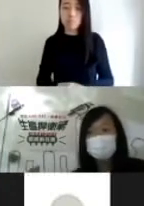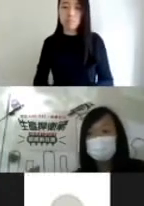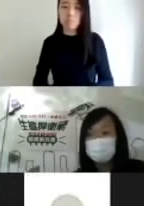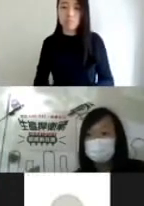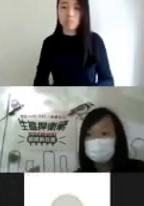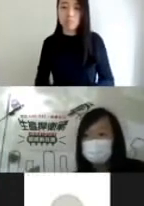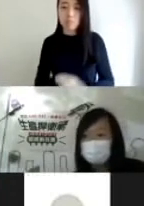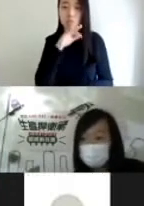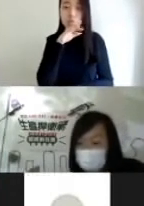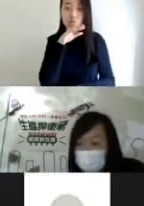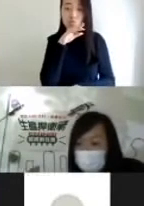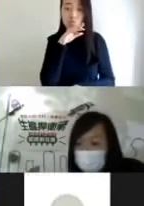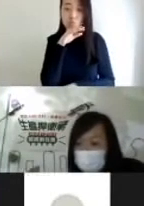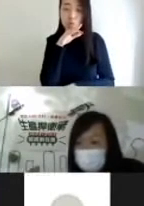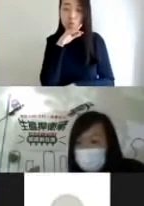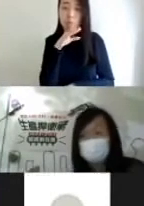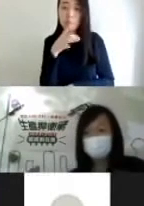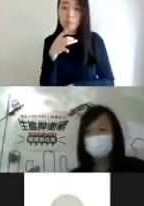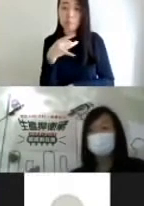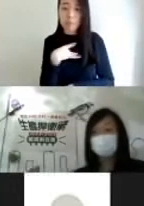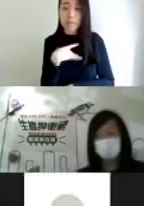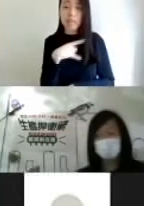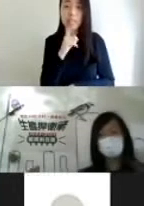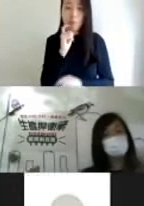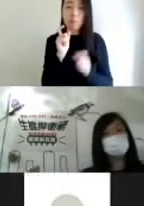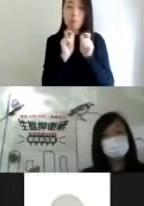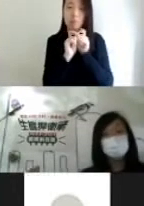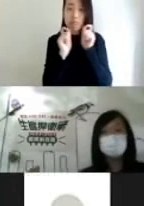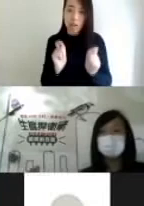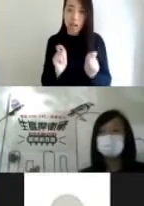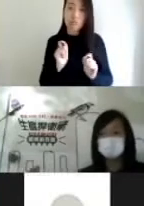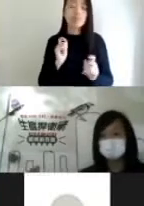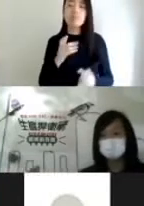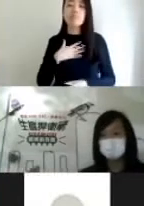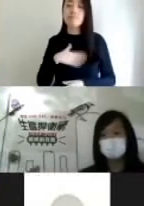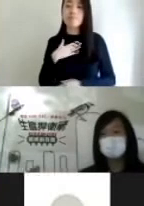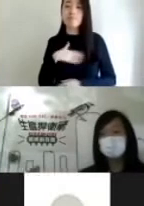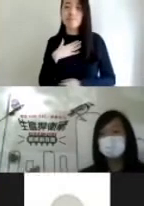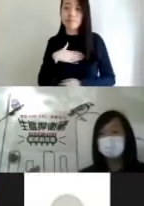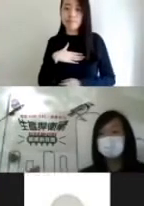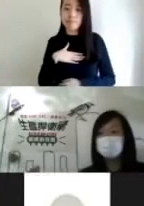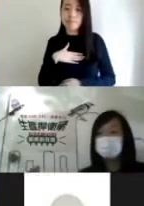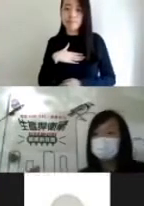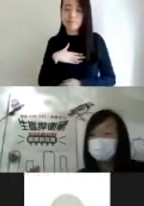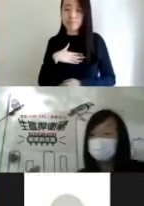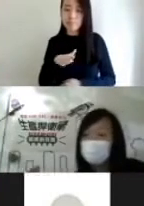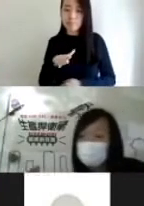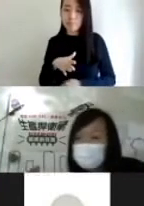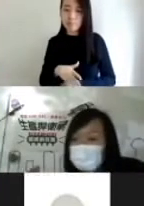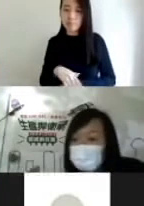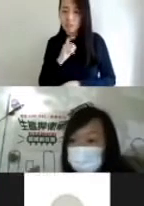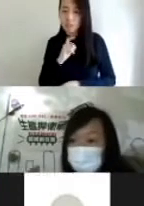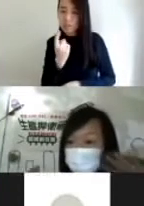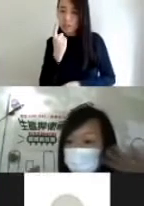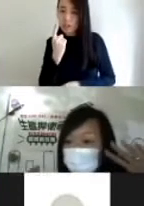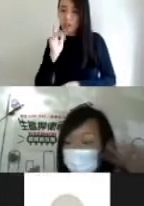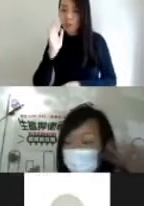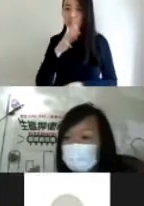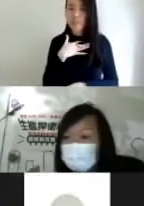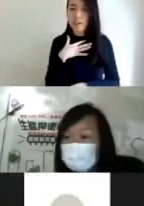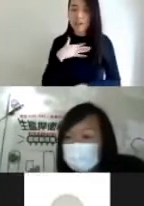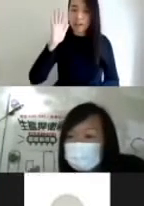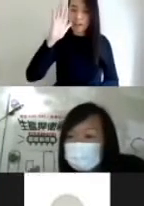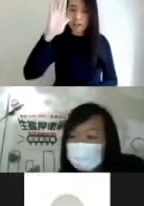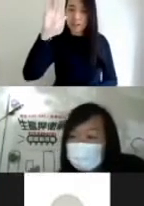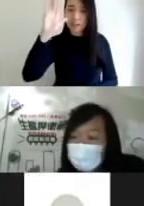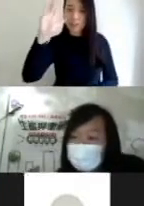那如果未有呢都不要緊的，那你可以之後啦，那你 有事 是 ,Hello, 是有